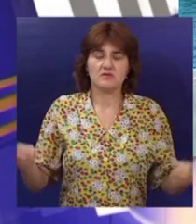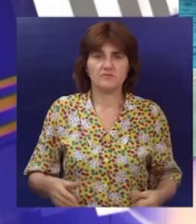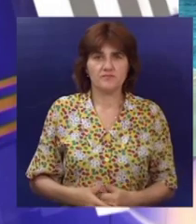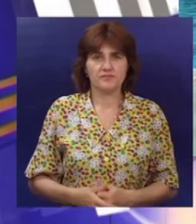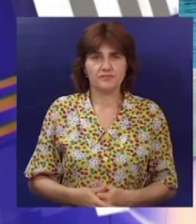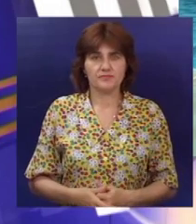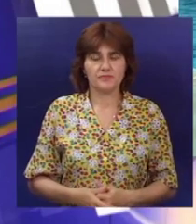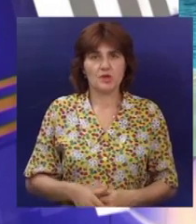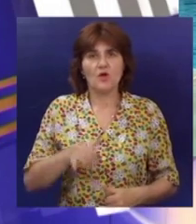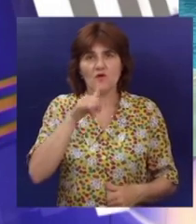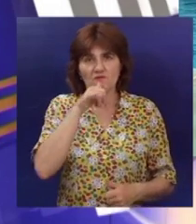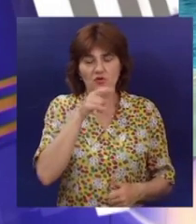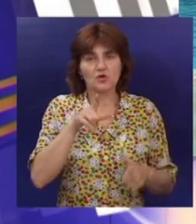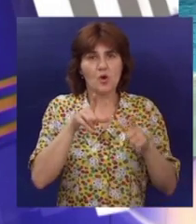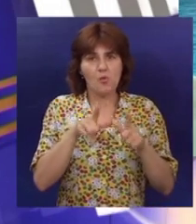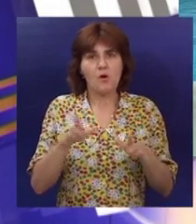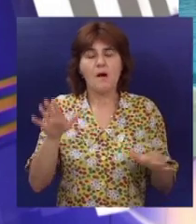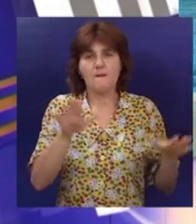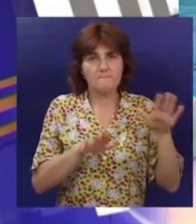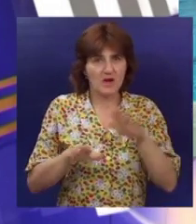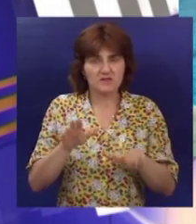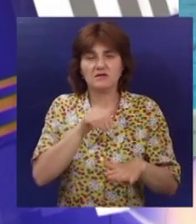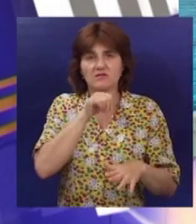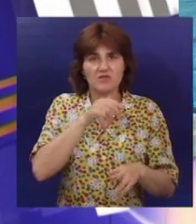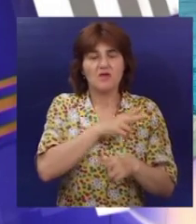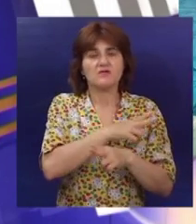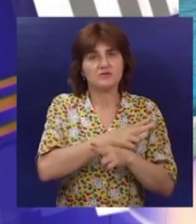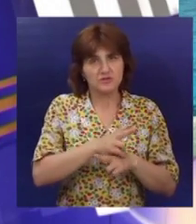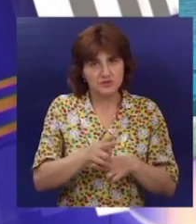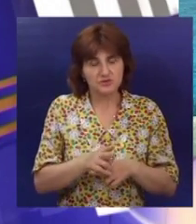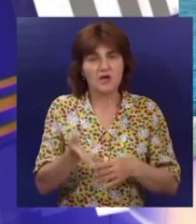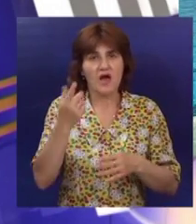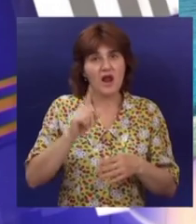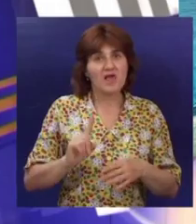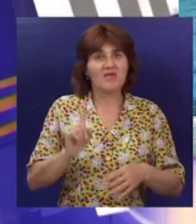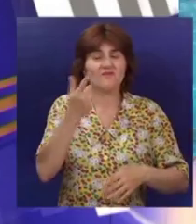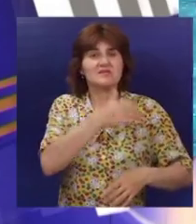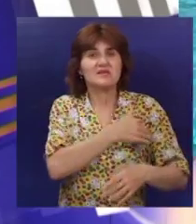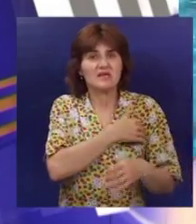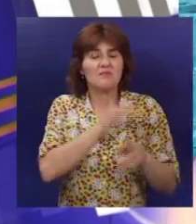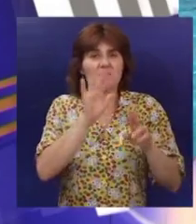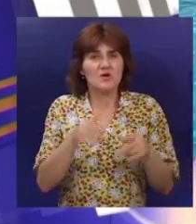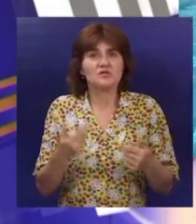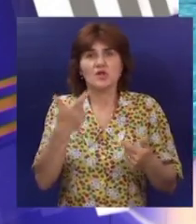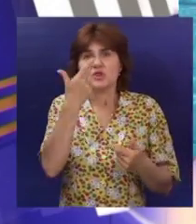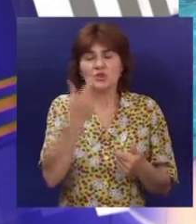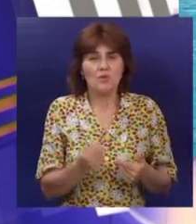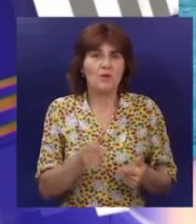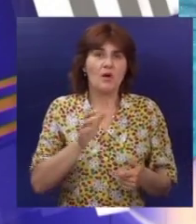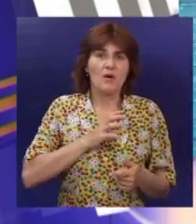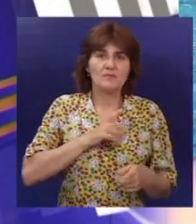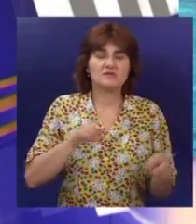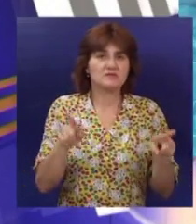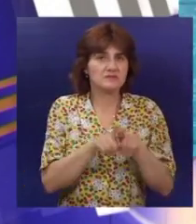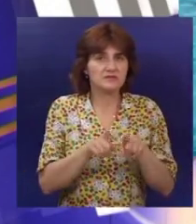preporučila. Iako je voda u bazenima higijenski ispravna, visoke temperature stvaraju dodatni rizik od pojave mikroorganizama.